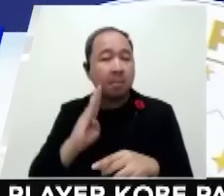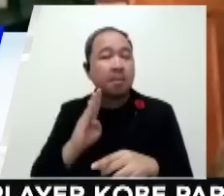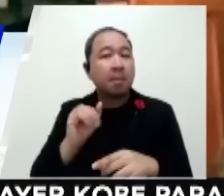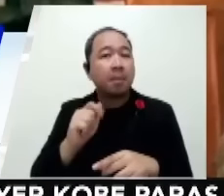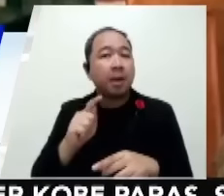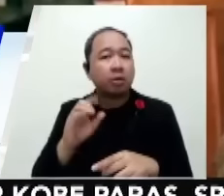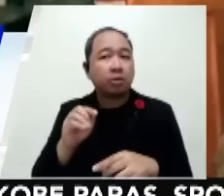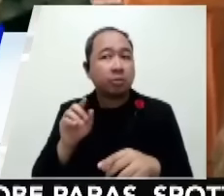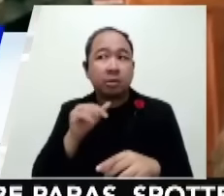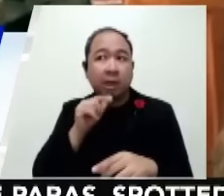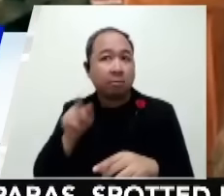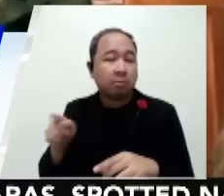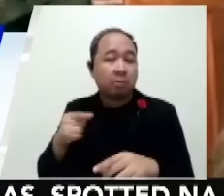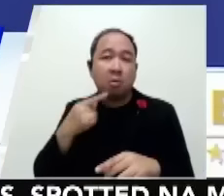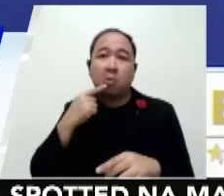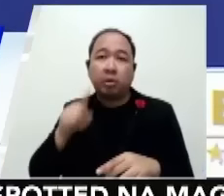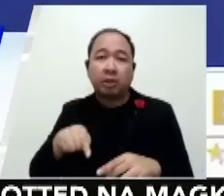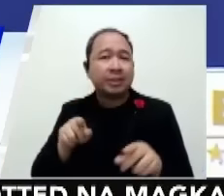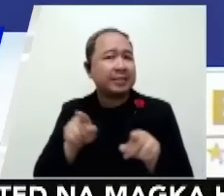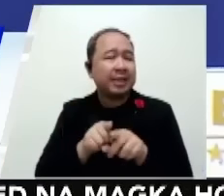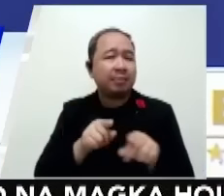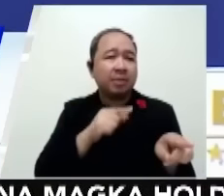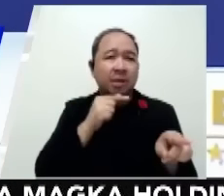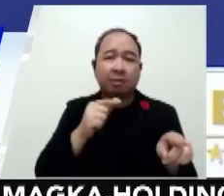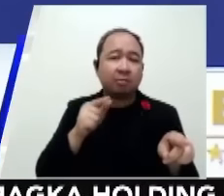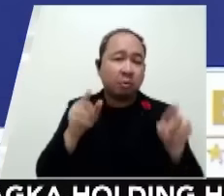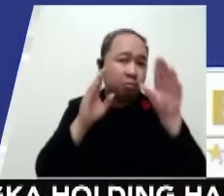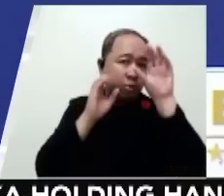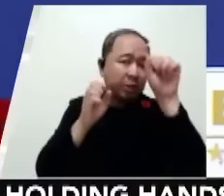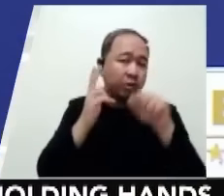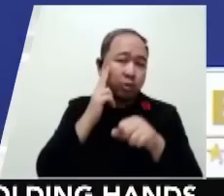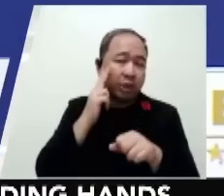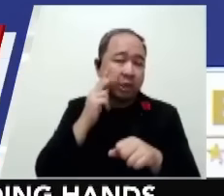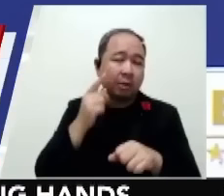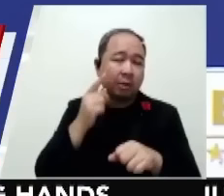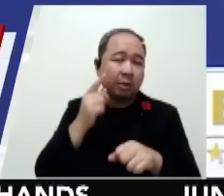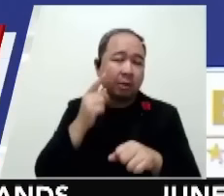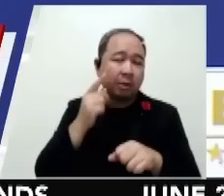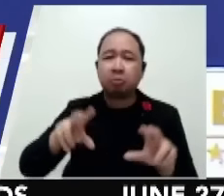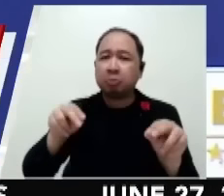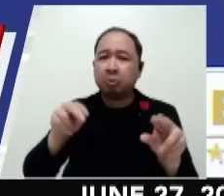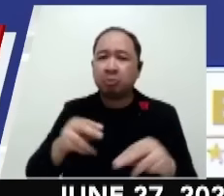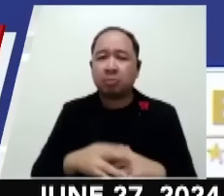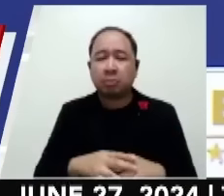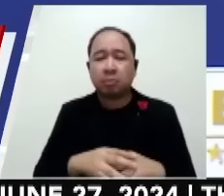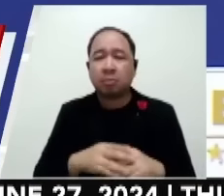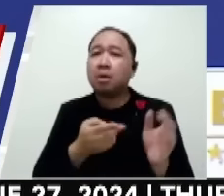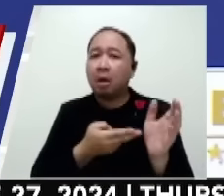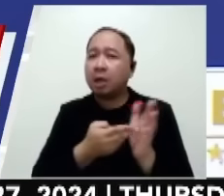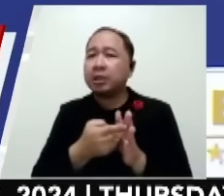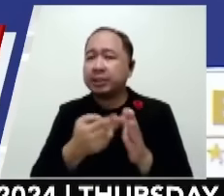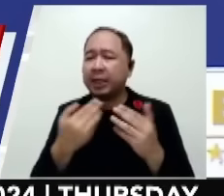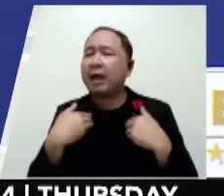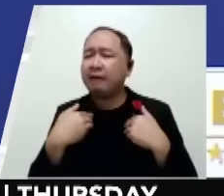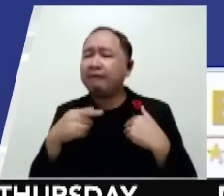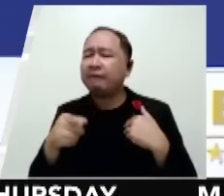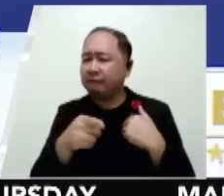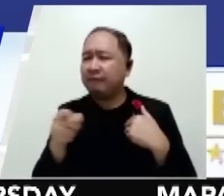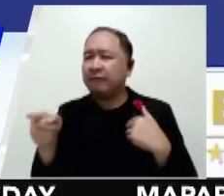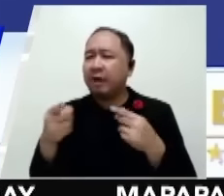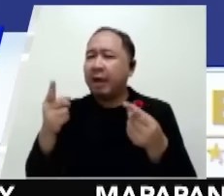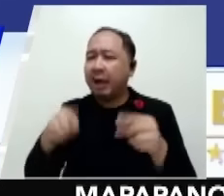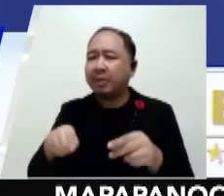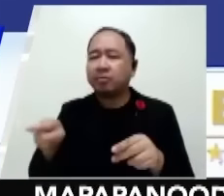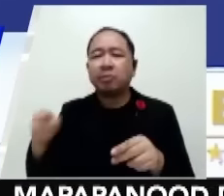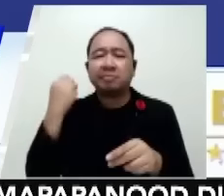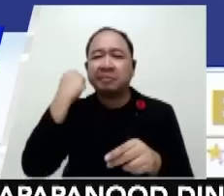utos ni dating Pangulong Duterte. Aminado tayo dyan na mayroong mga kaso na talaga na-violate yung right ng tao. Kasi kung